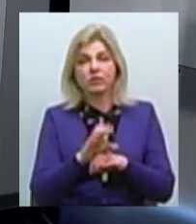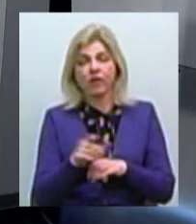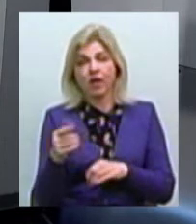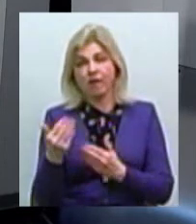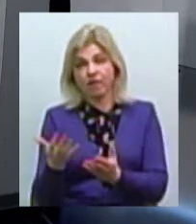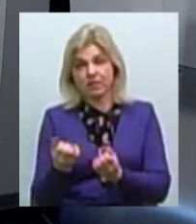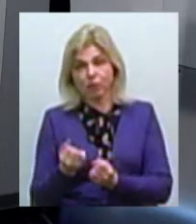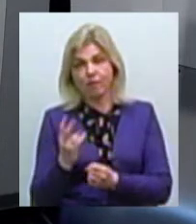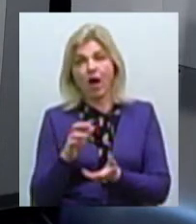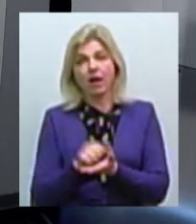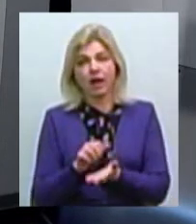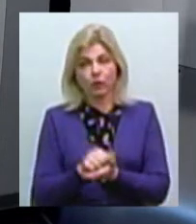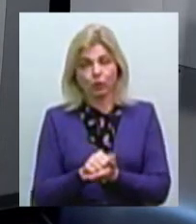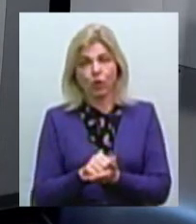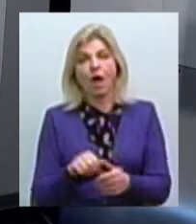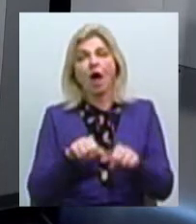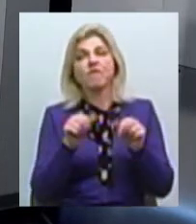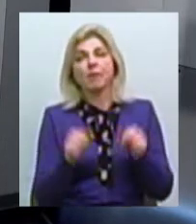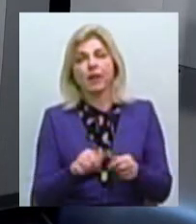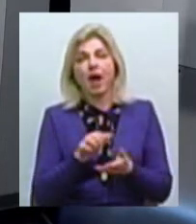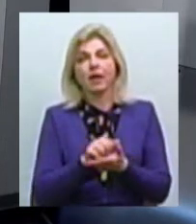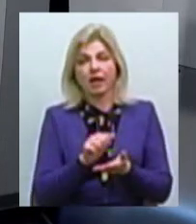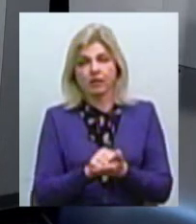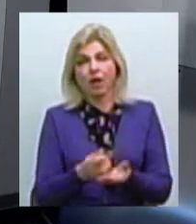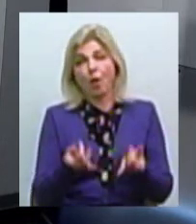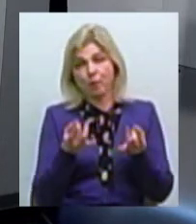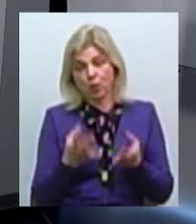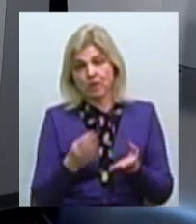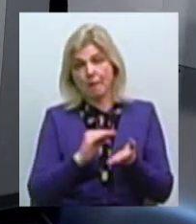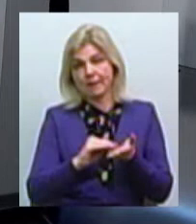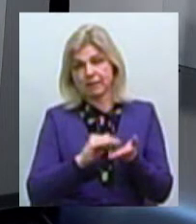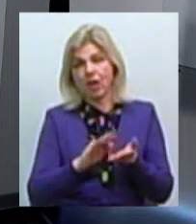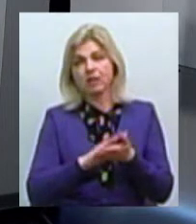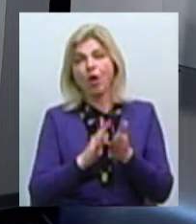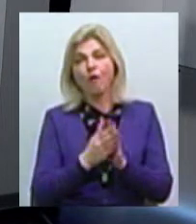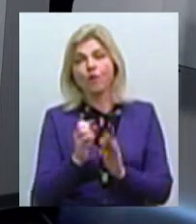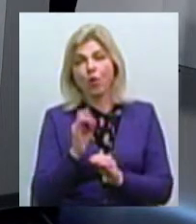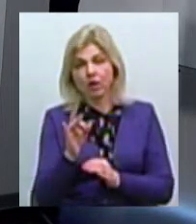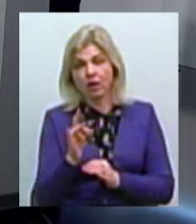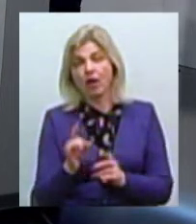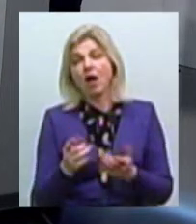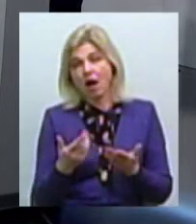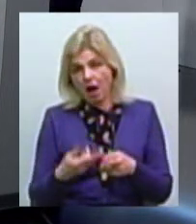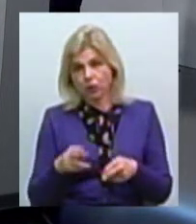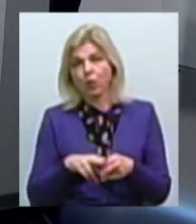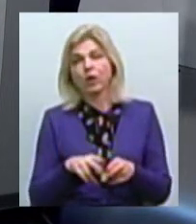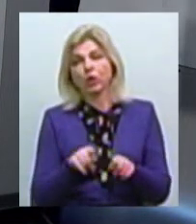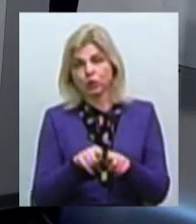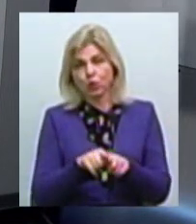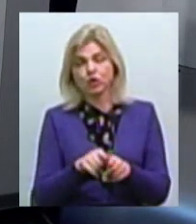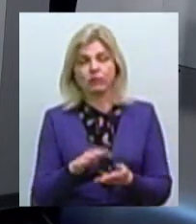аренду оформляется аренда простым письменным договором который опять же подается на